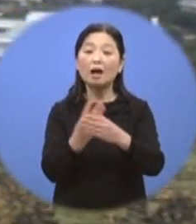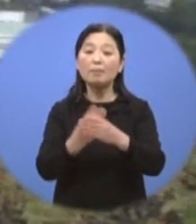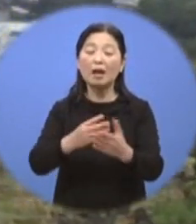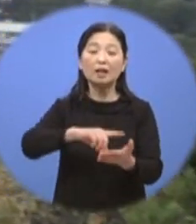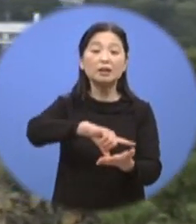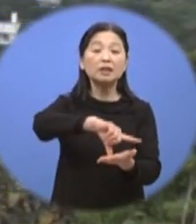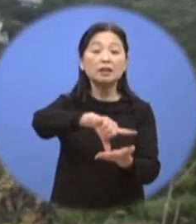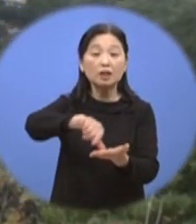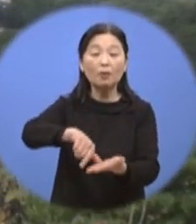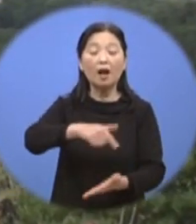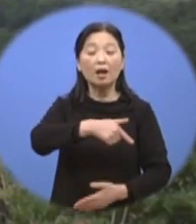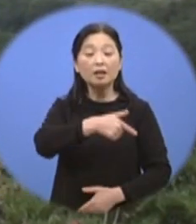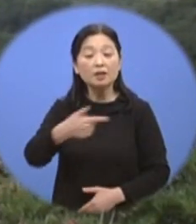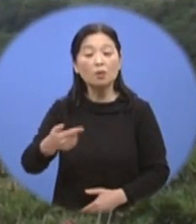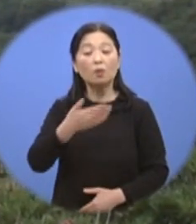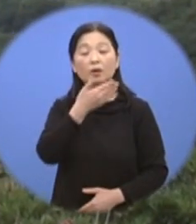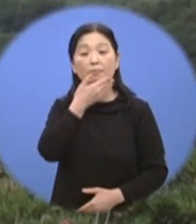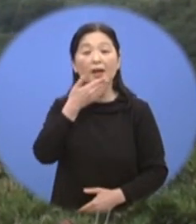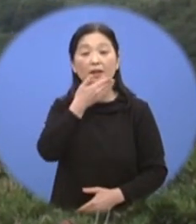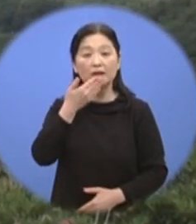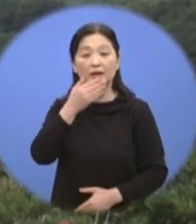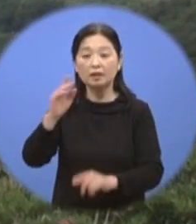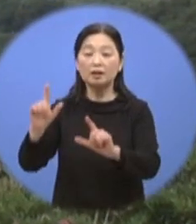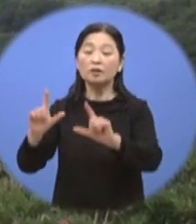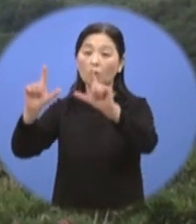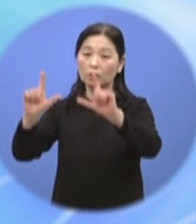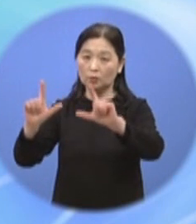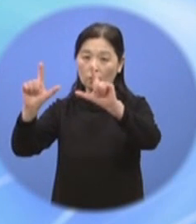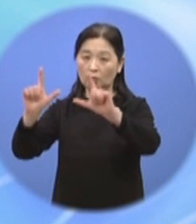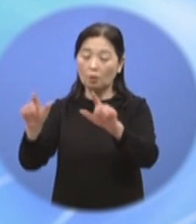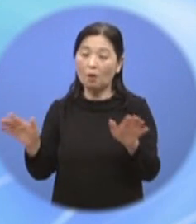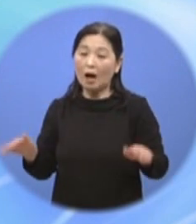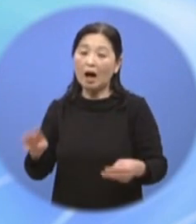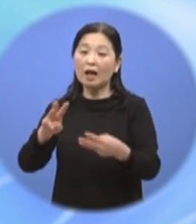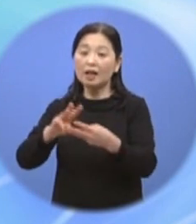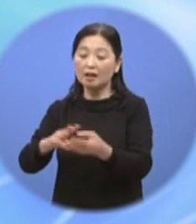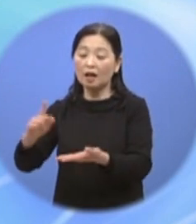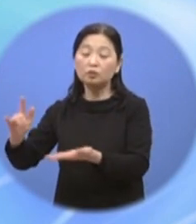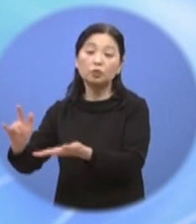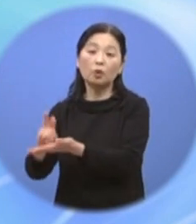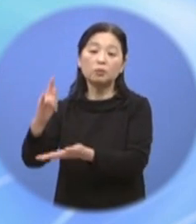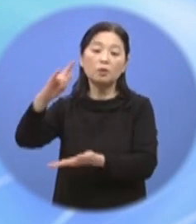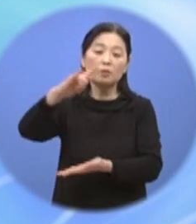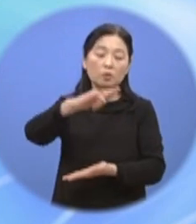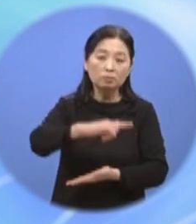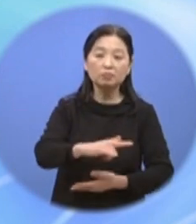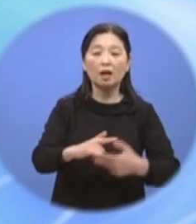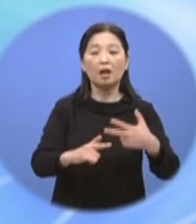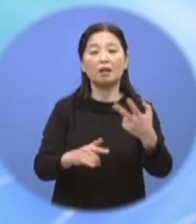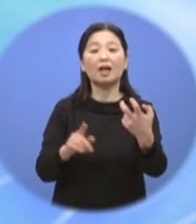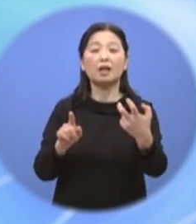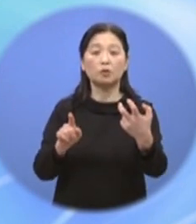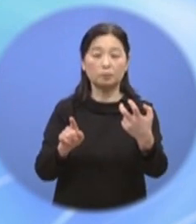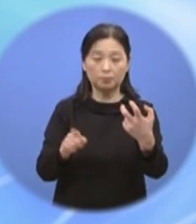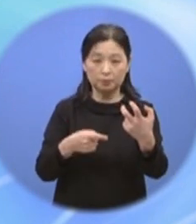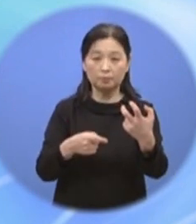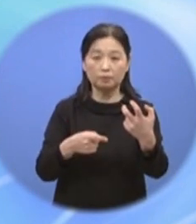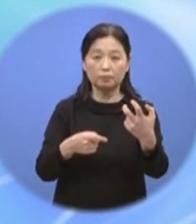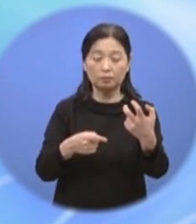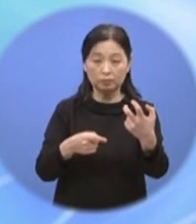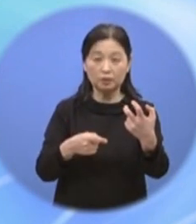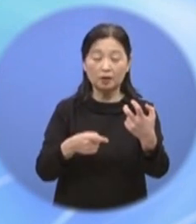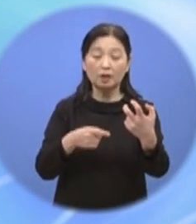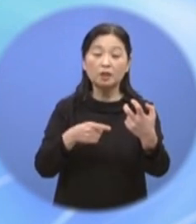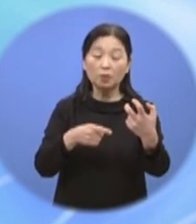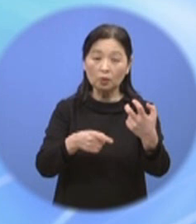便利なところでございます。首都圏から羽田からですね70分で飛行機で飛んでこれますし、飛行場の下